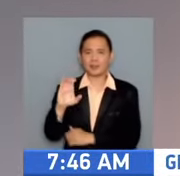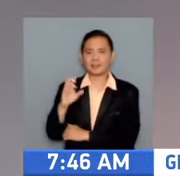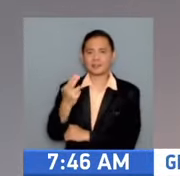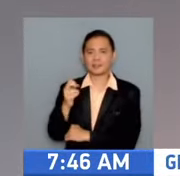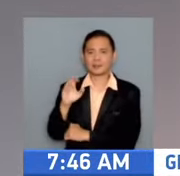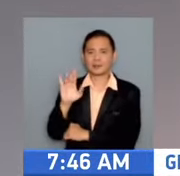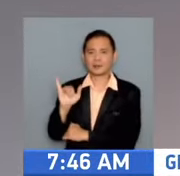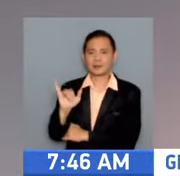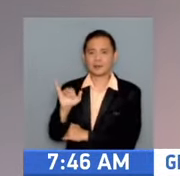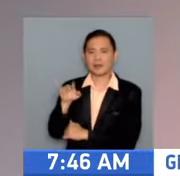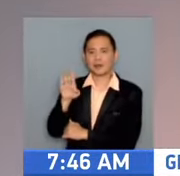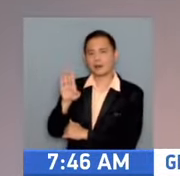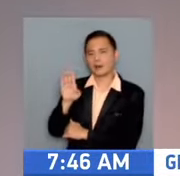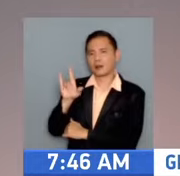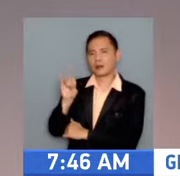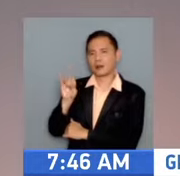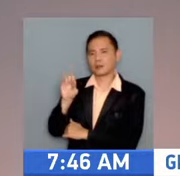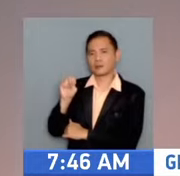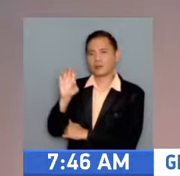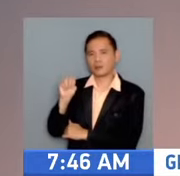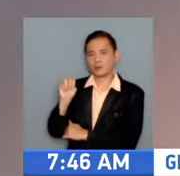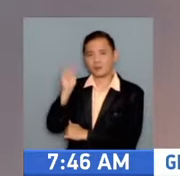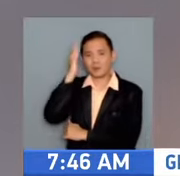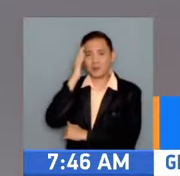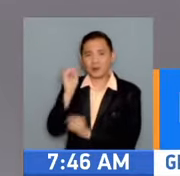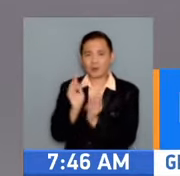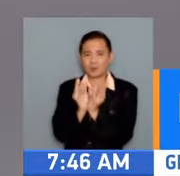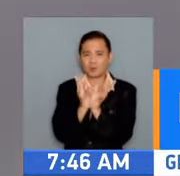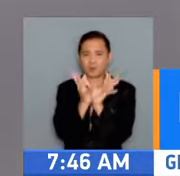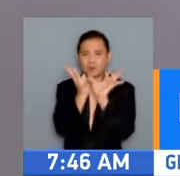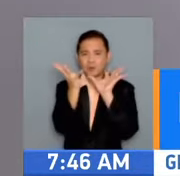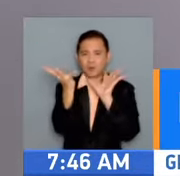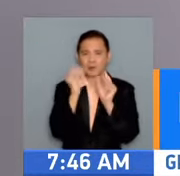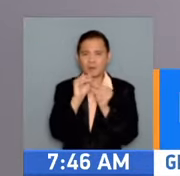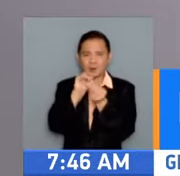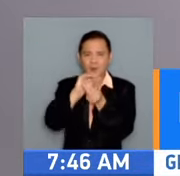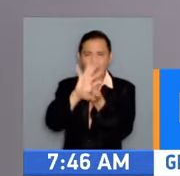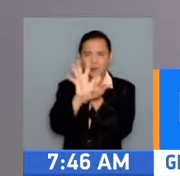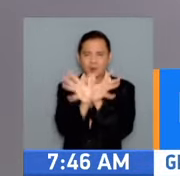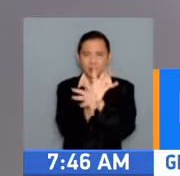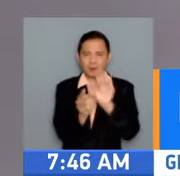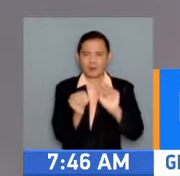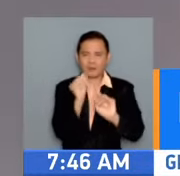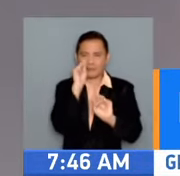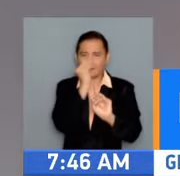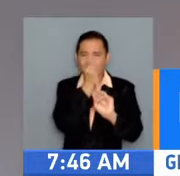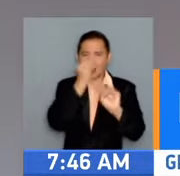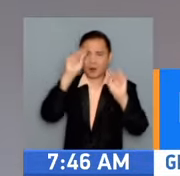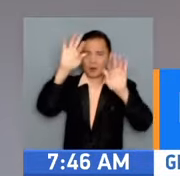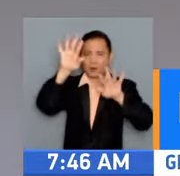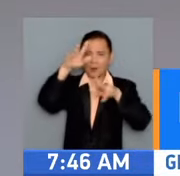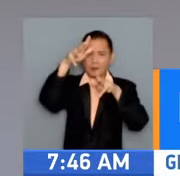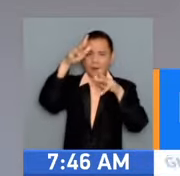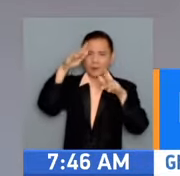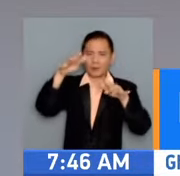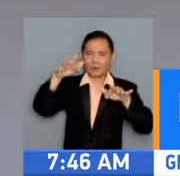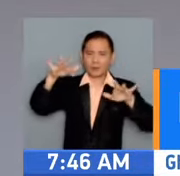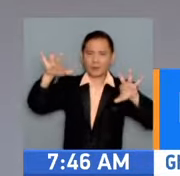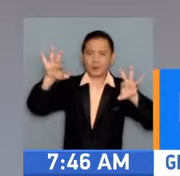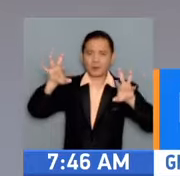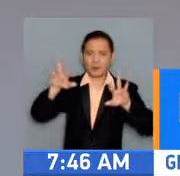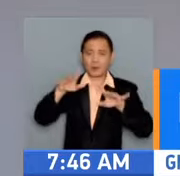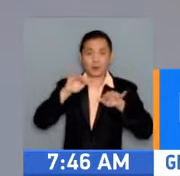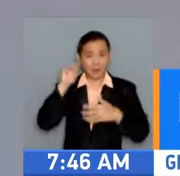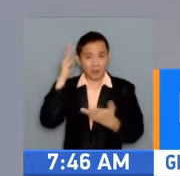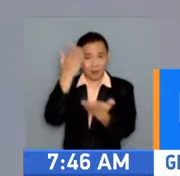na sila. Ang ganda nito. Sabi nila delay daw yung ano, delay daw yung pag-ano ng cherry blossoms, pero ito yung dating namin sakto.